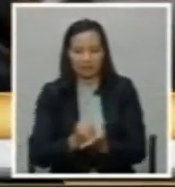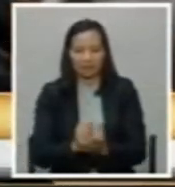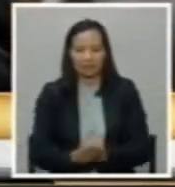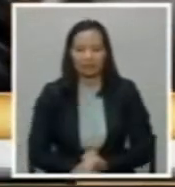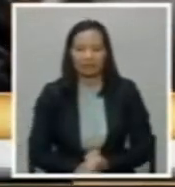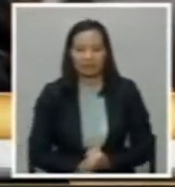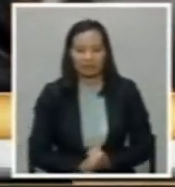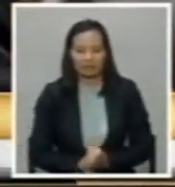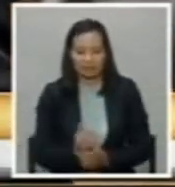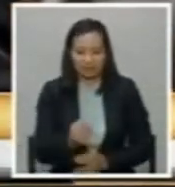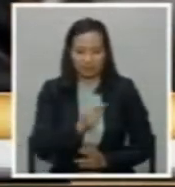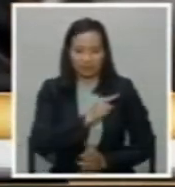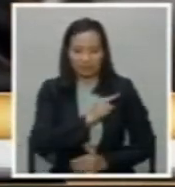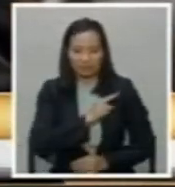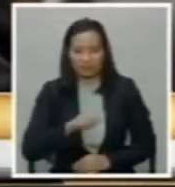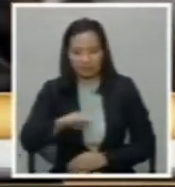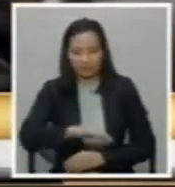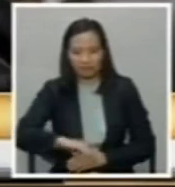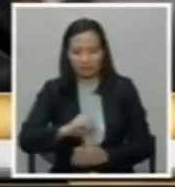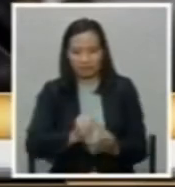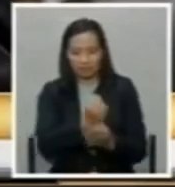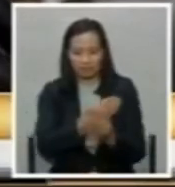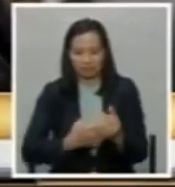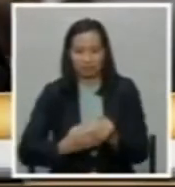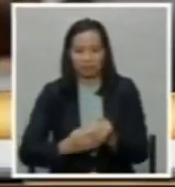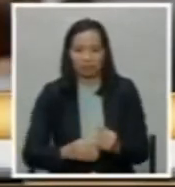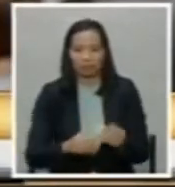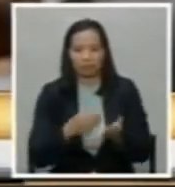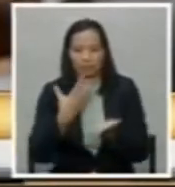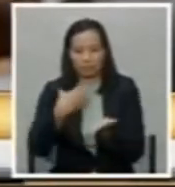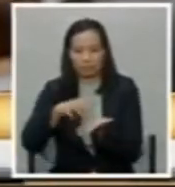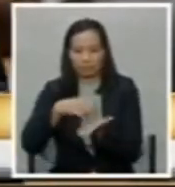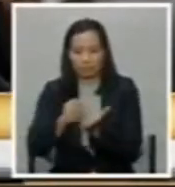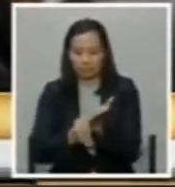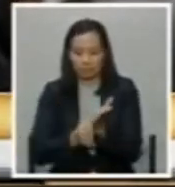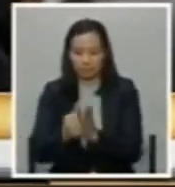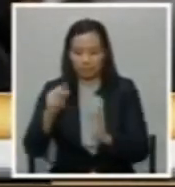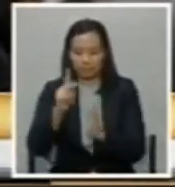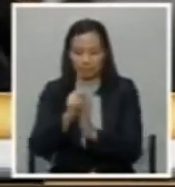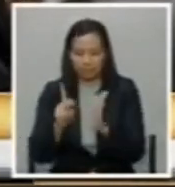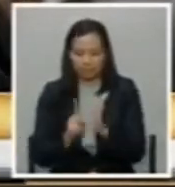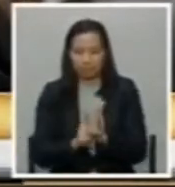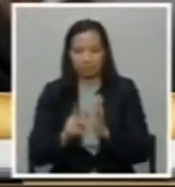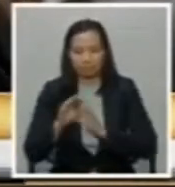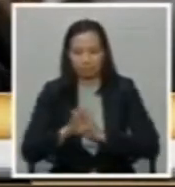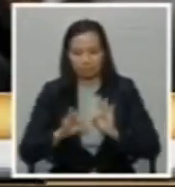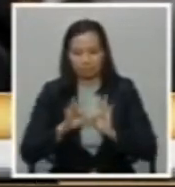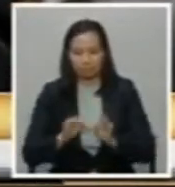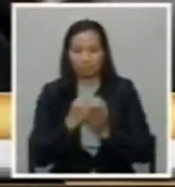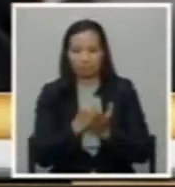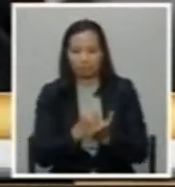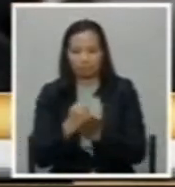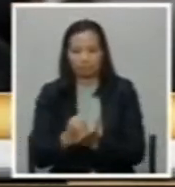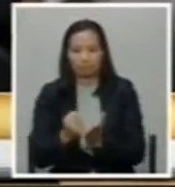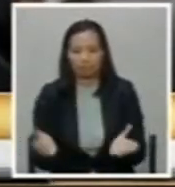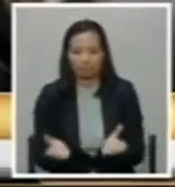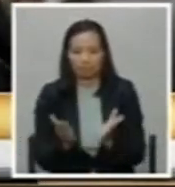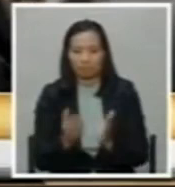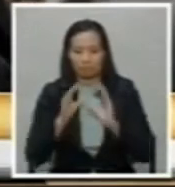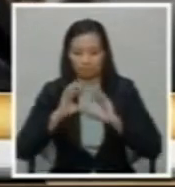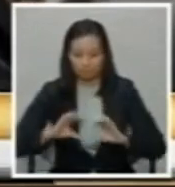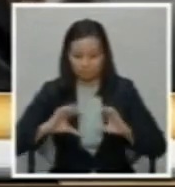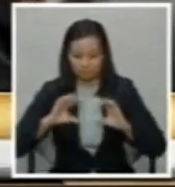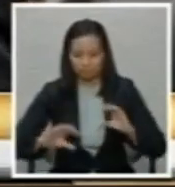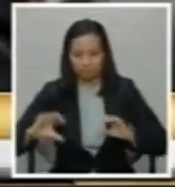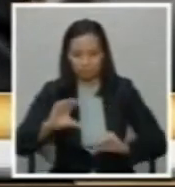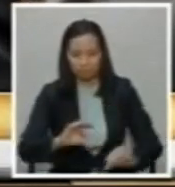ล้วก็ในส่วนนี้เป็นหน้าที่ของพวกเราที่อยู่ในสภานะครับในการที่จะเสนอแก้กฎหมายถ้าจำเป็นเพื่อที่จะเพิ่มสัดส่วนที่รัฐบาลส